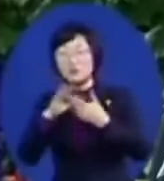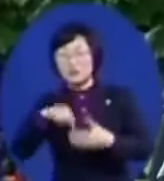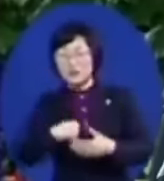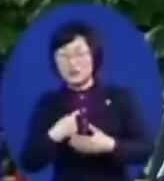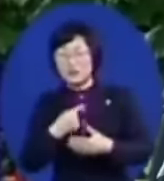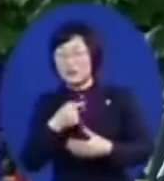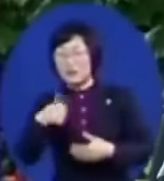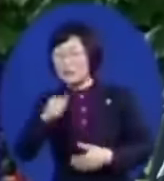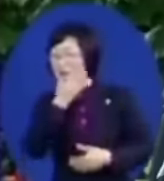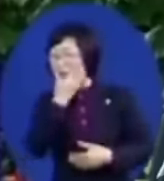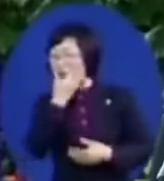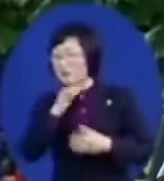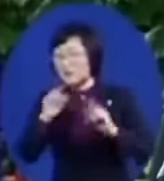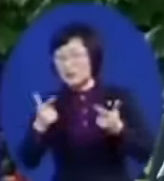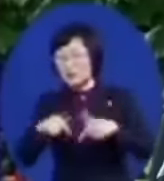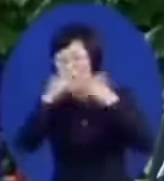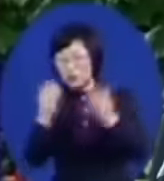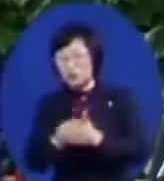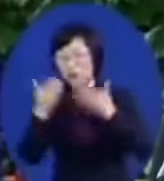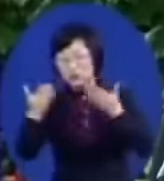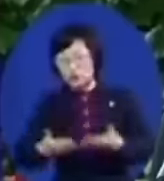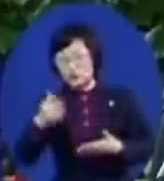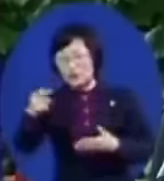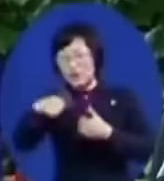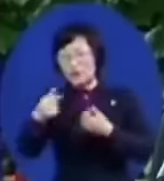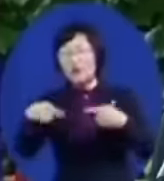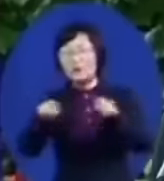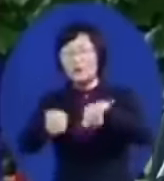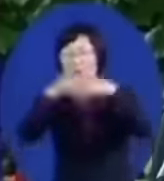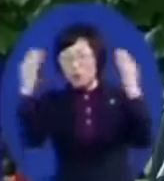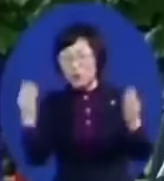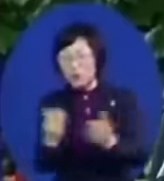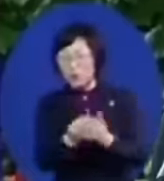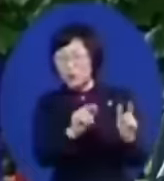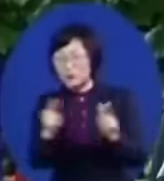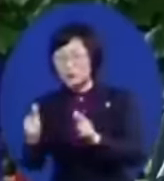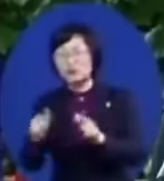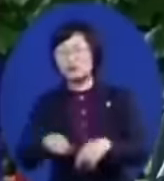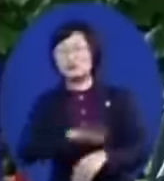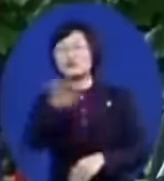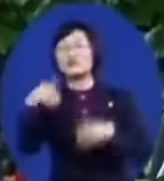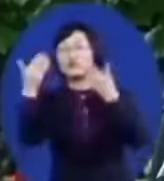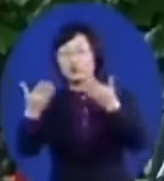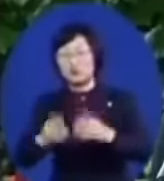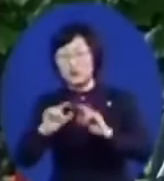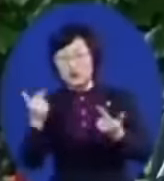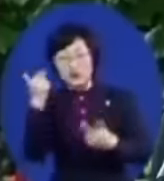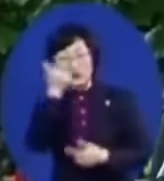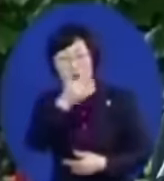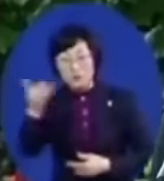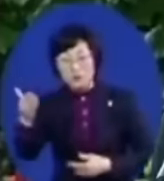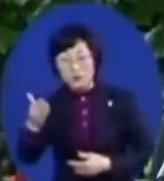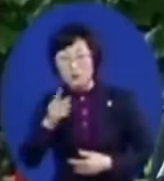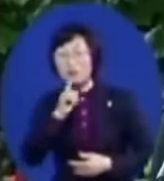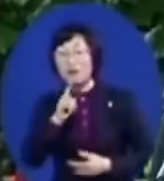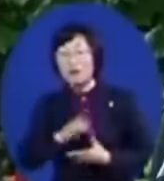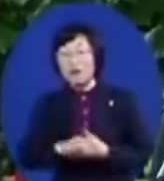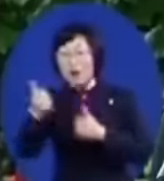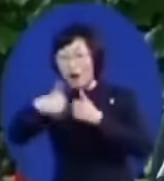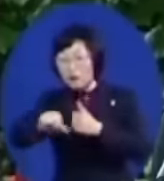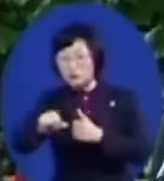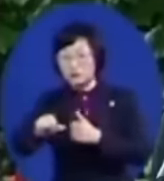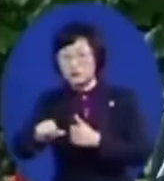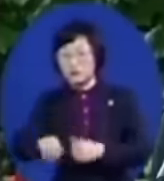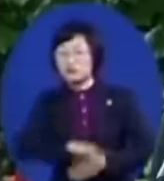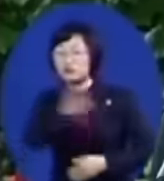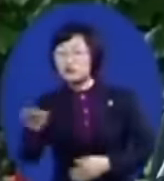위하여 내어주시니가 어찌 그 아들과 함께 모든 것을 우리에게 주시지 아니하겠느냐. 이론적으로 생각해 봐라. 아들을